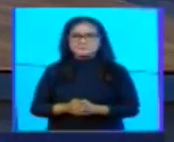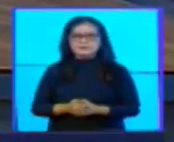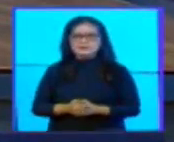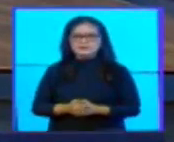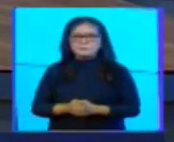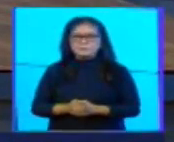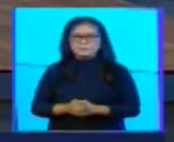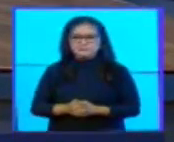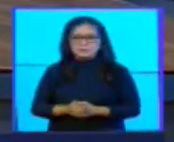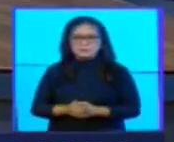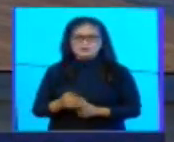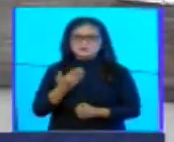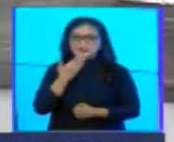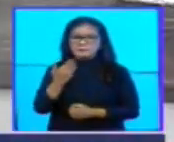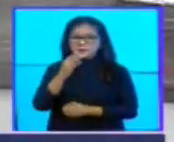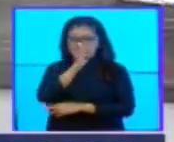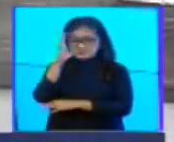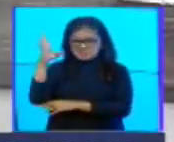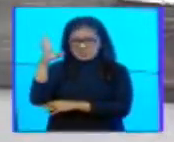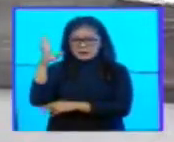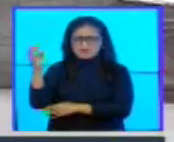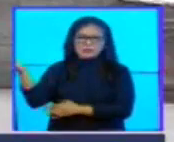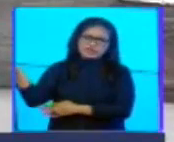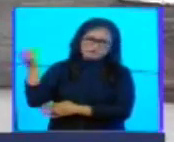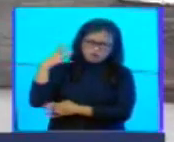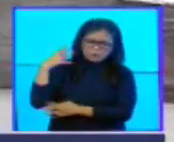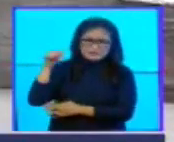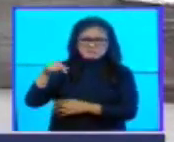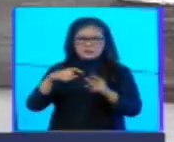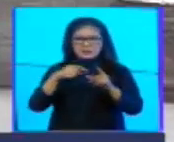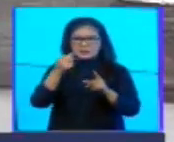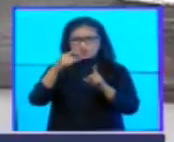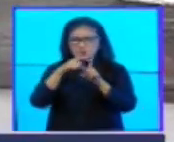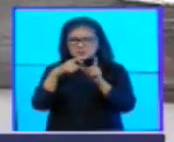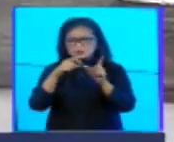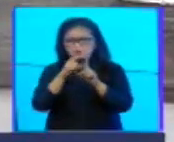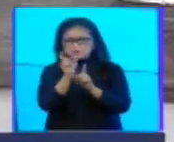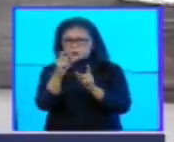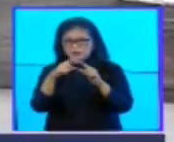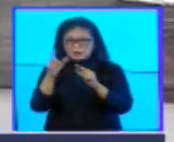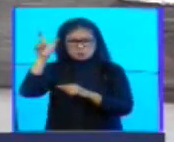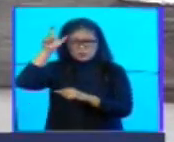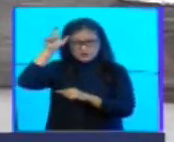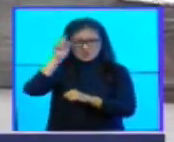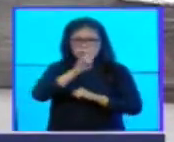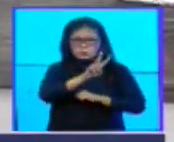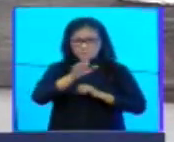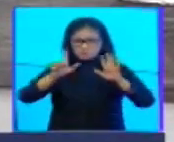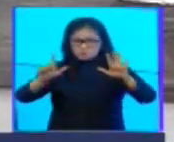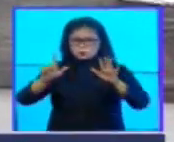Hai Sosial RI berdasarkan informasi yang kami dapatkan dari pihak RSUD Kabupaten Sumedang tercatat ada 27 korban meninggal